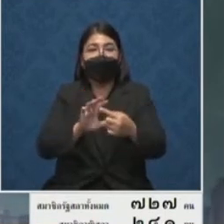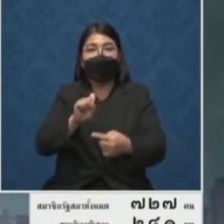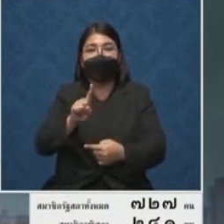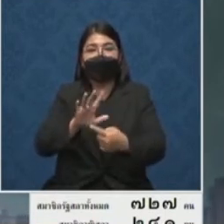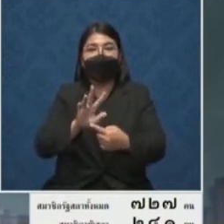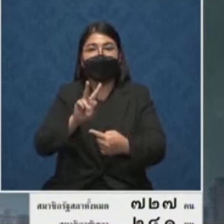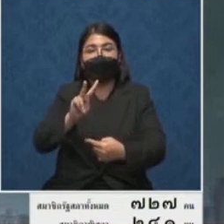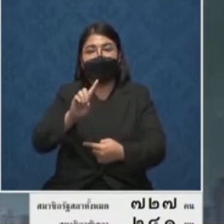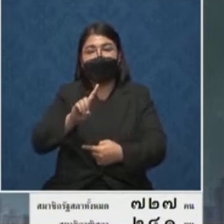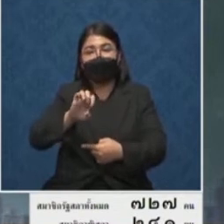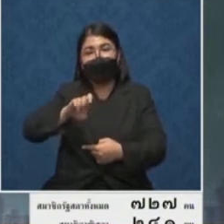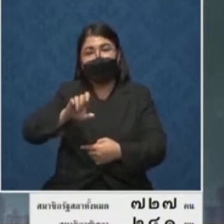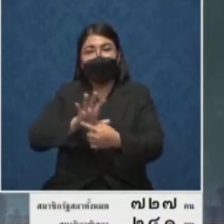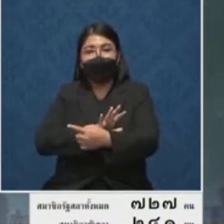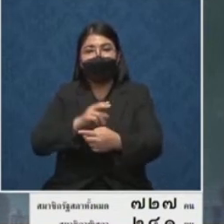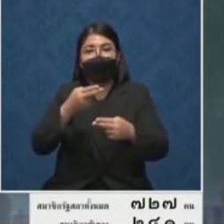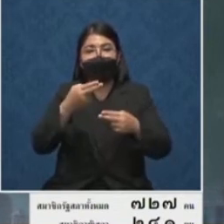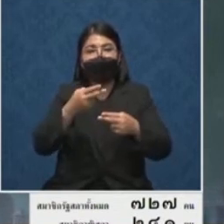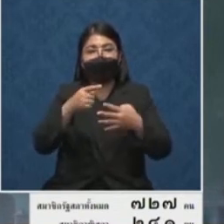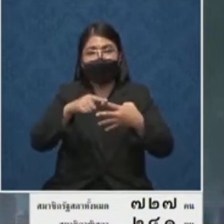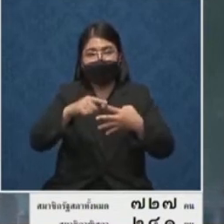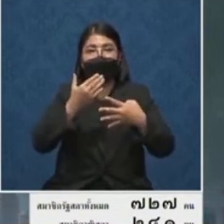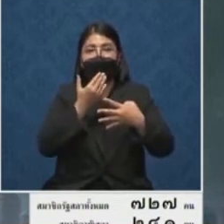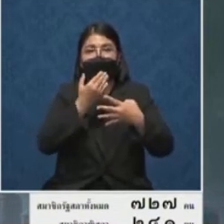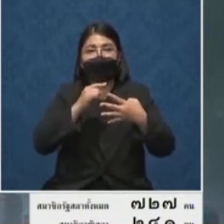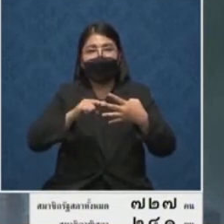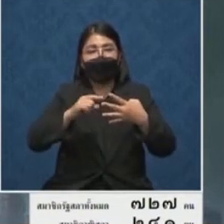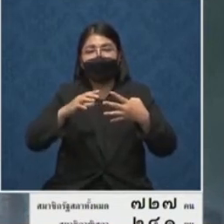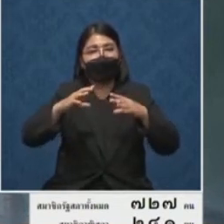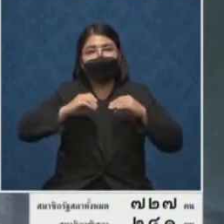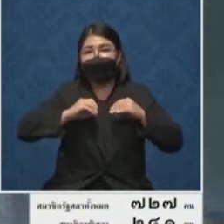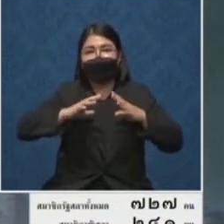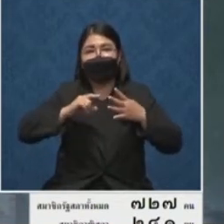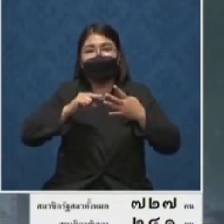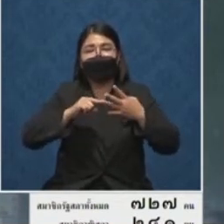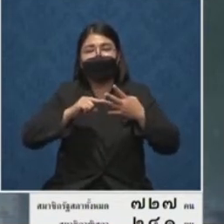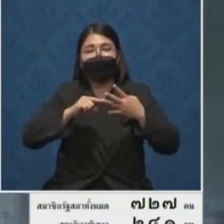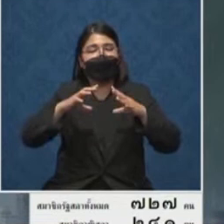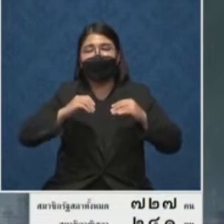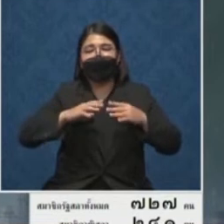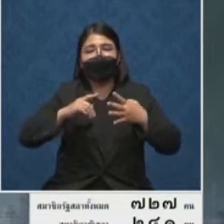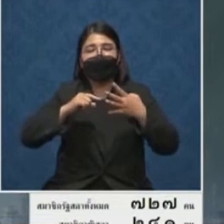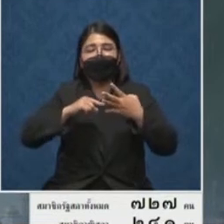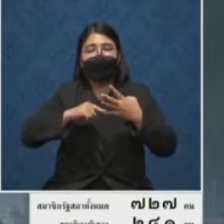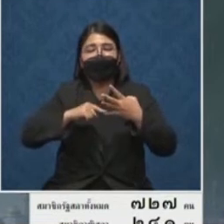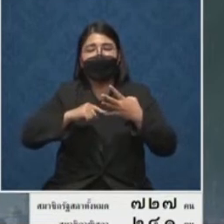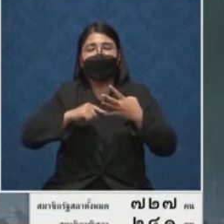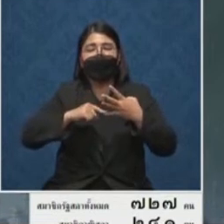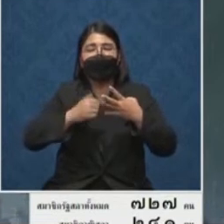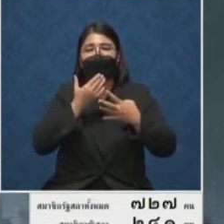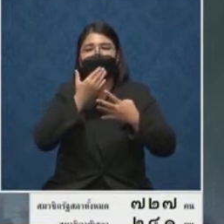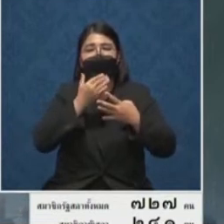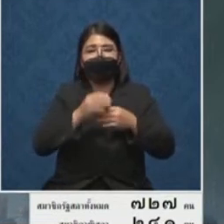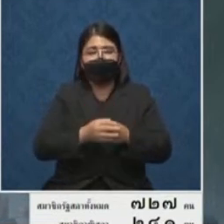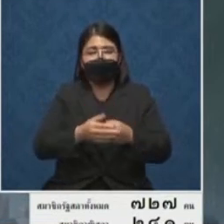678นายอนุศักดิ์คงมาลัย 1งดออกเสียง2ไม่รับหลักการ